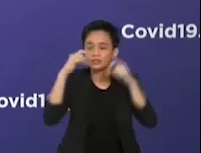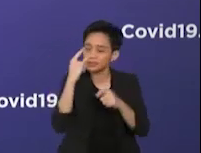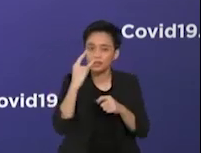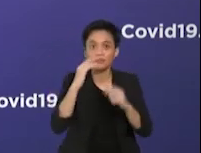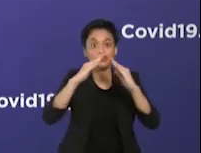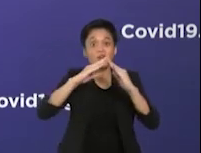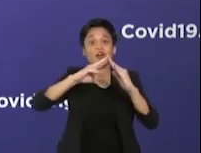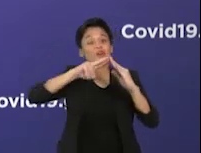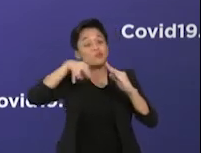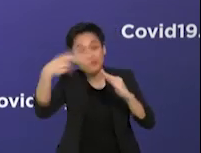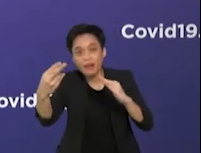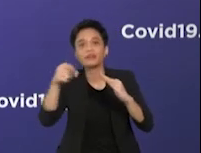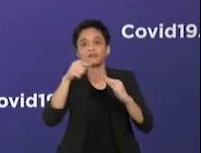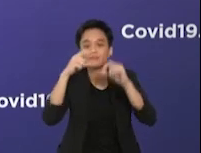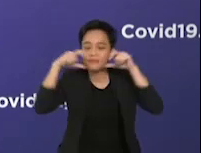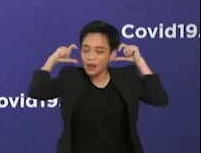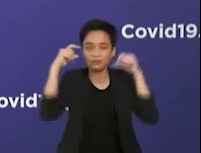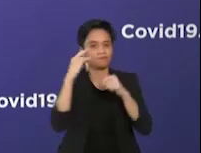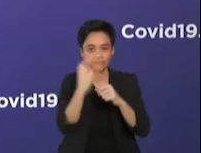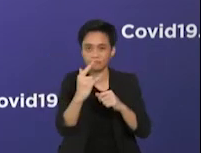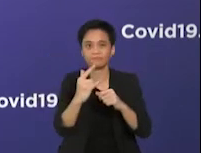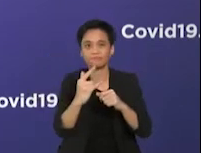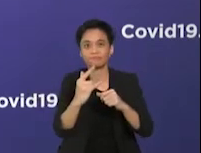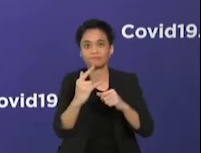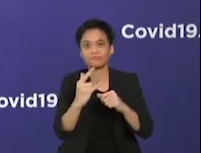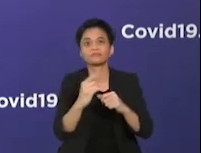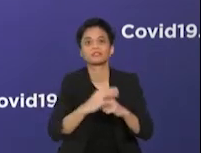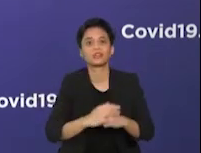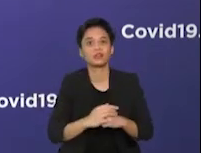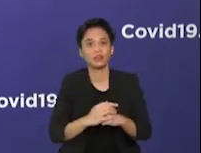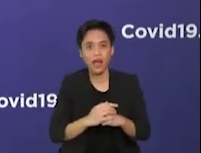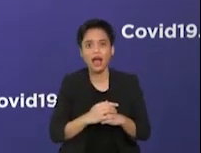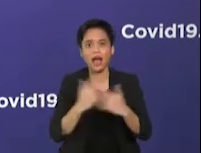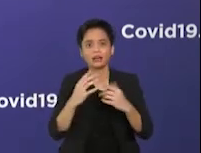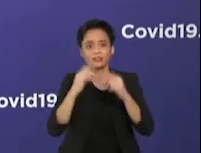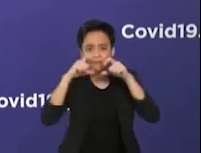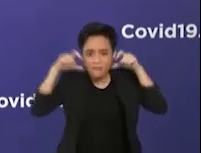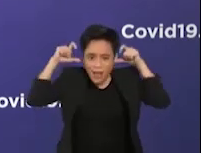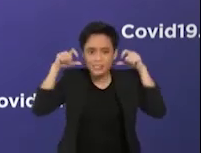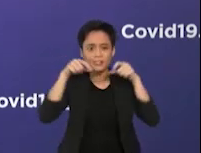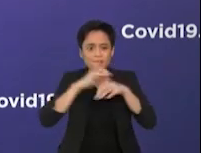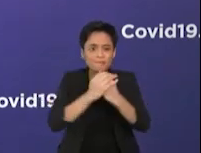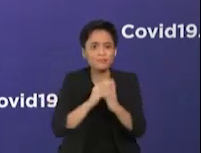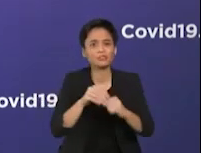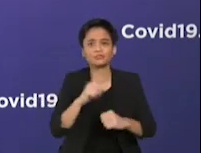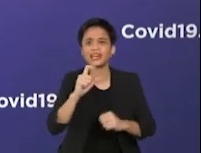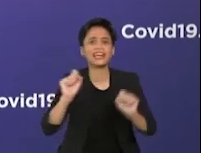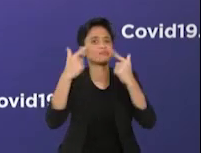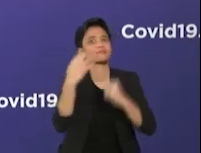keluar rumah gunakan Ma Hai karena ini adalah bagian dari perubahan Tata hidup baru kita